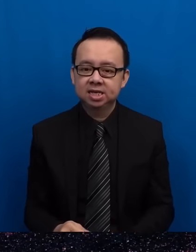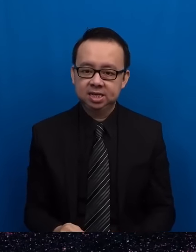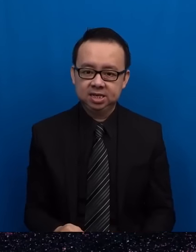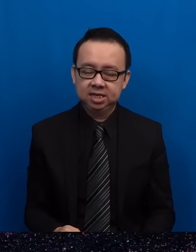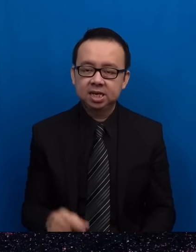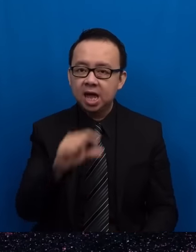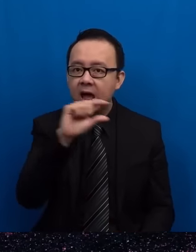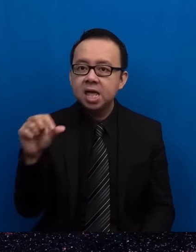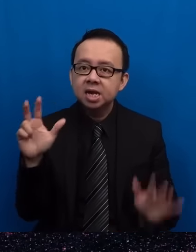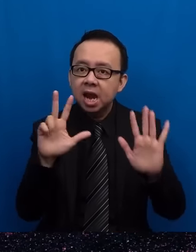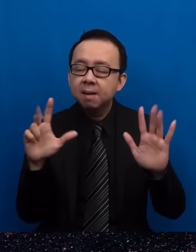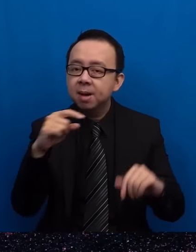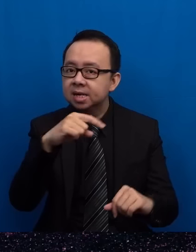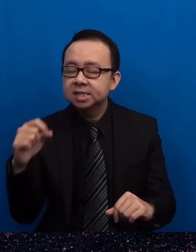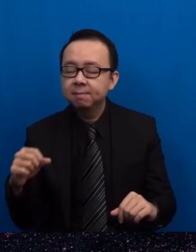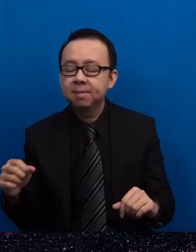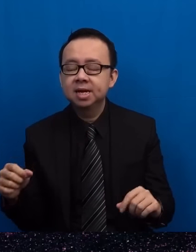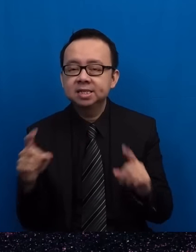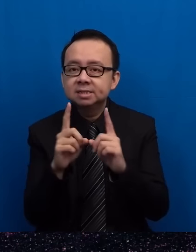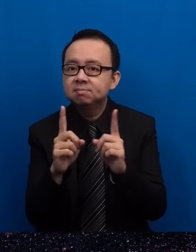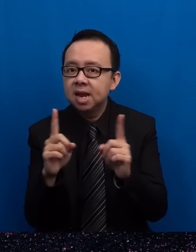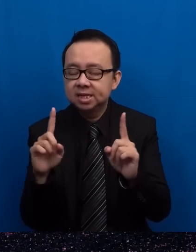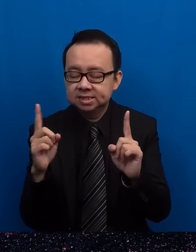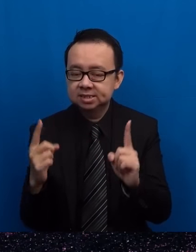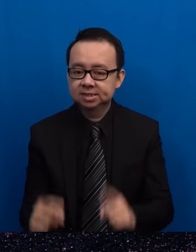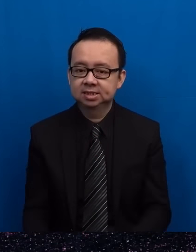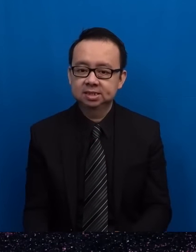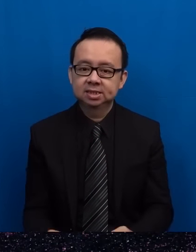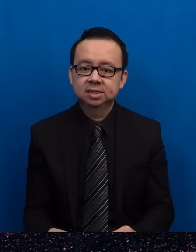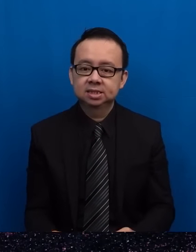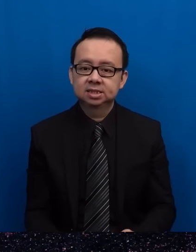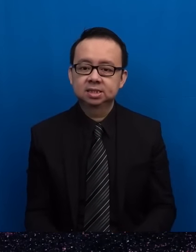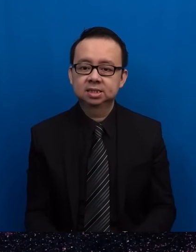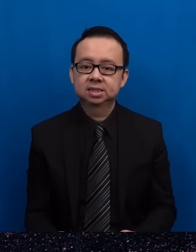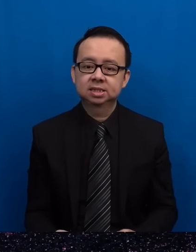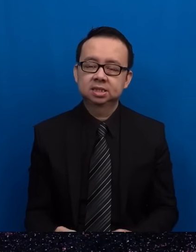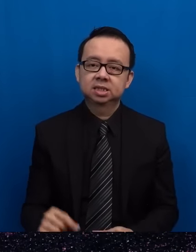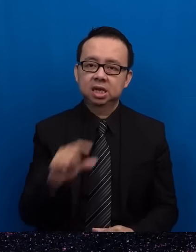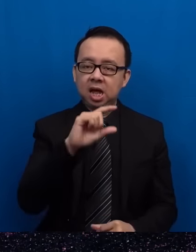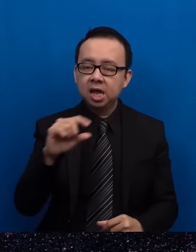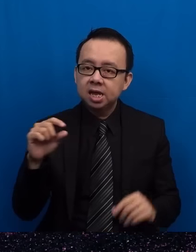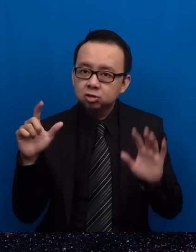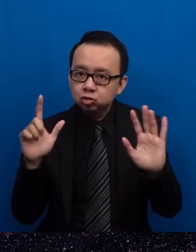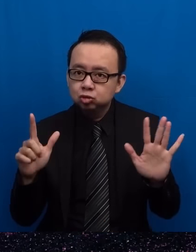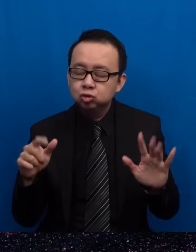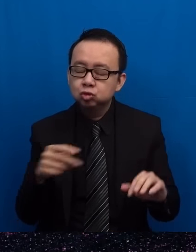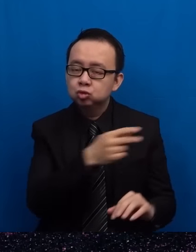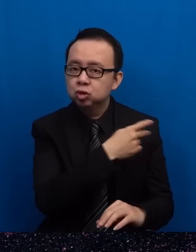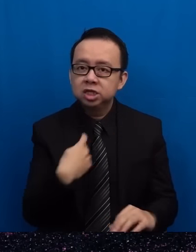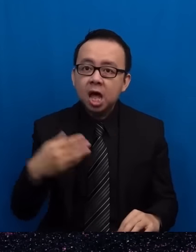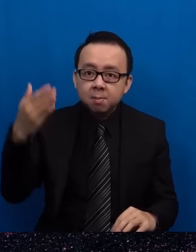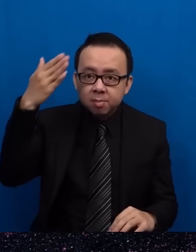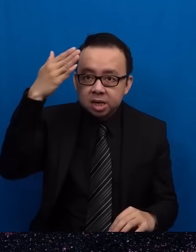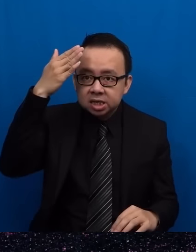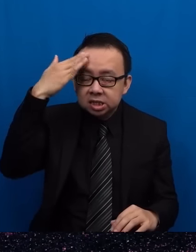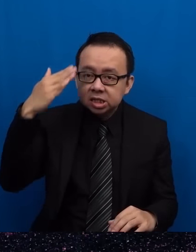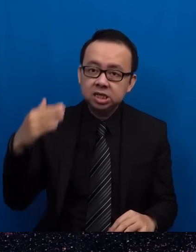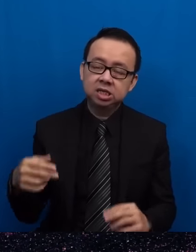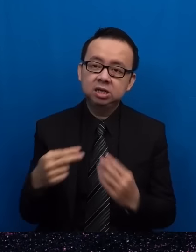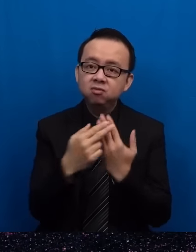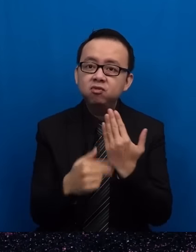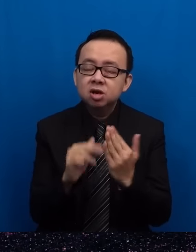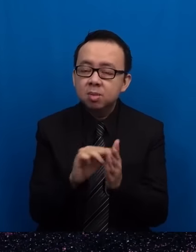11 menjelaskan. Ayat 7 itu kita jadi mengerti kedalamannya. Saya baca sekali lagi